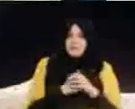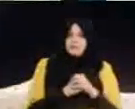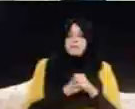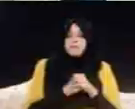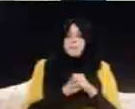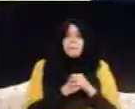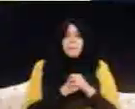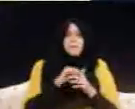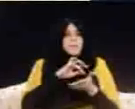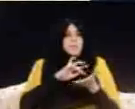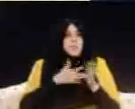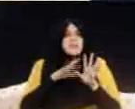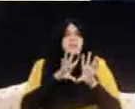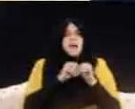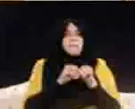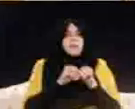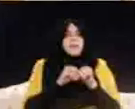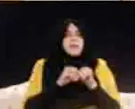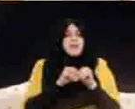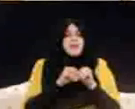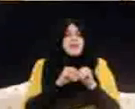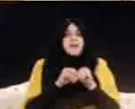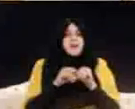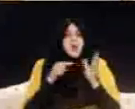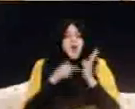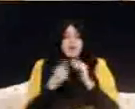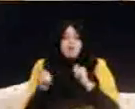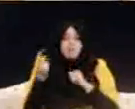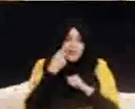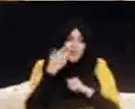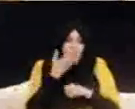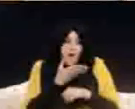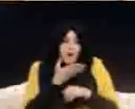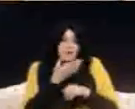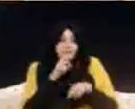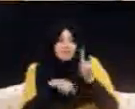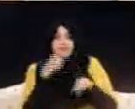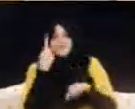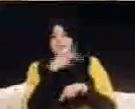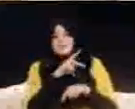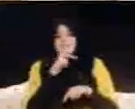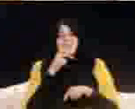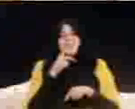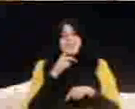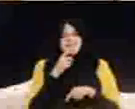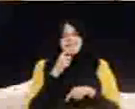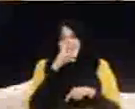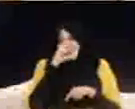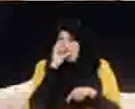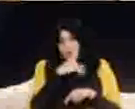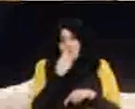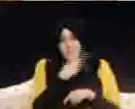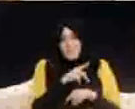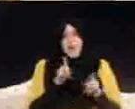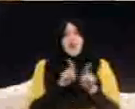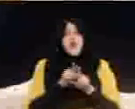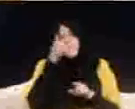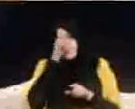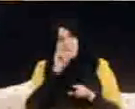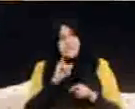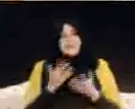والأحفاد والأقارب والأحباب كيزوروا يشوفوا هذه الأشياء، أشبه بالأمور اللي نشوفها الآن في المتاحف